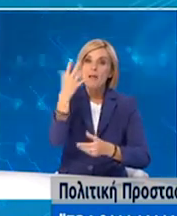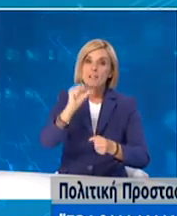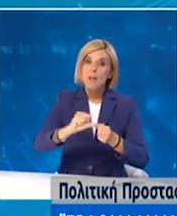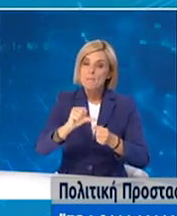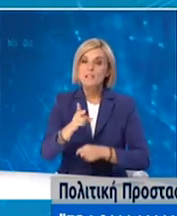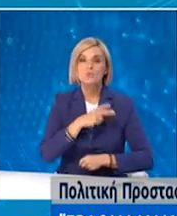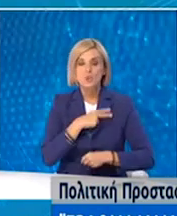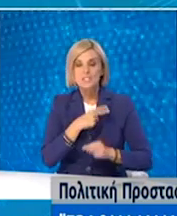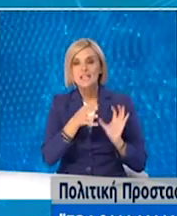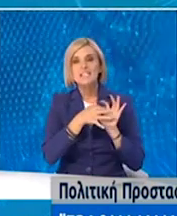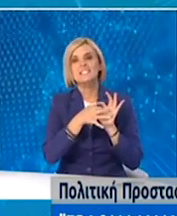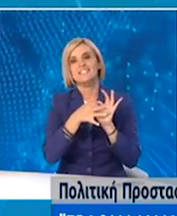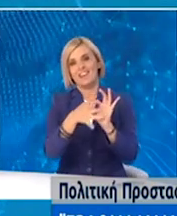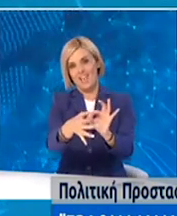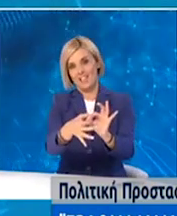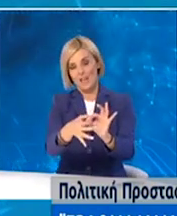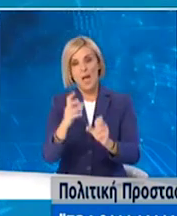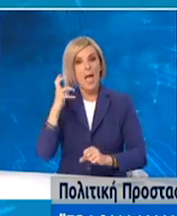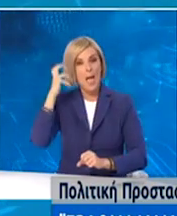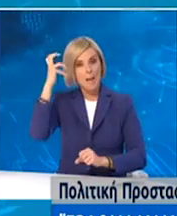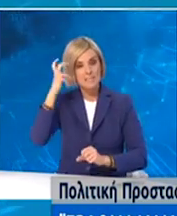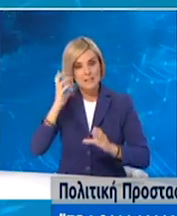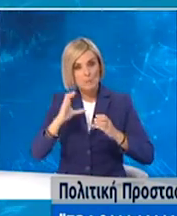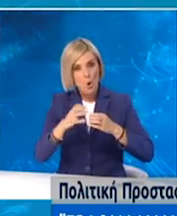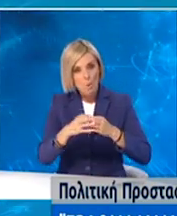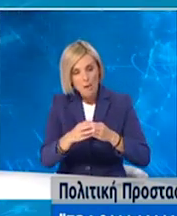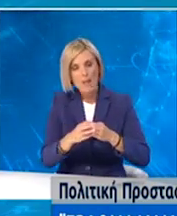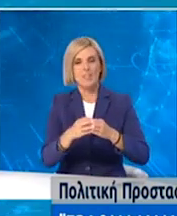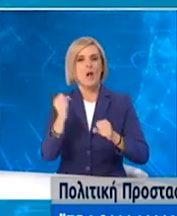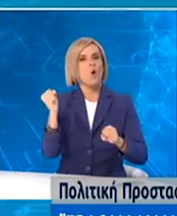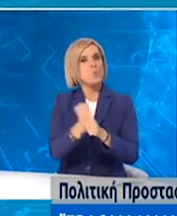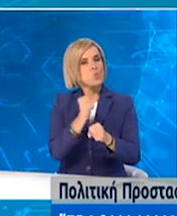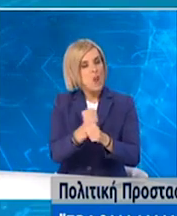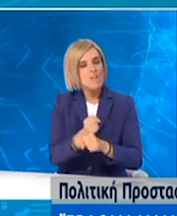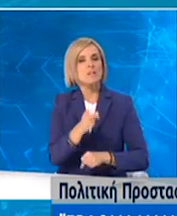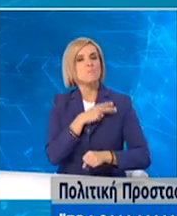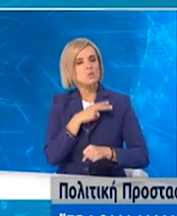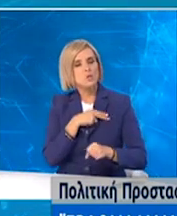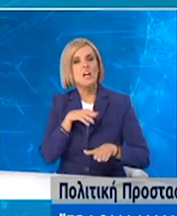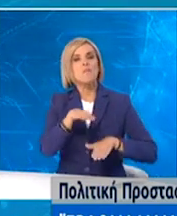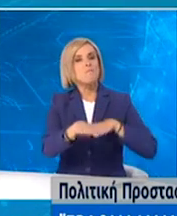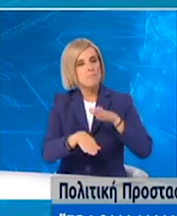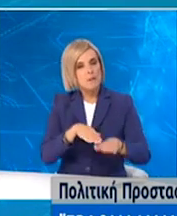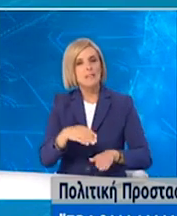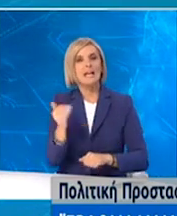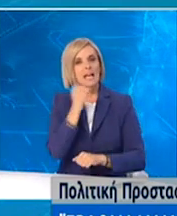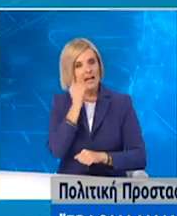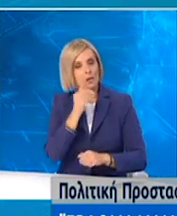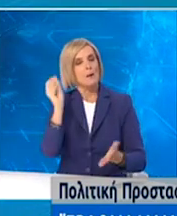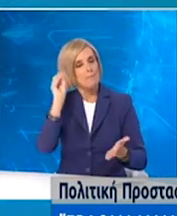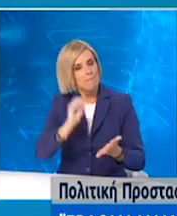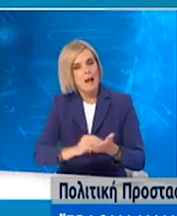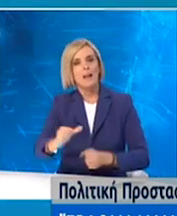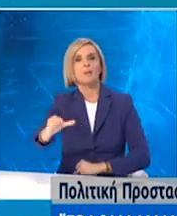χρειάζεται είναι να συνεχίσουμε έτσι. Η επιστημονική κοινότητα κάνει συγκεκριμένα βήματα, σημαντικά βήματα, και θέλω να πιστεύω ότι πολύ γρήγορα θα πάρουμε τις ζωές